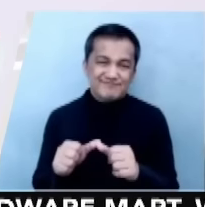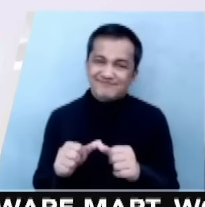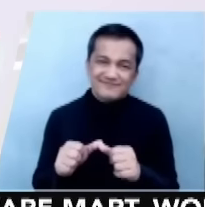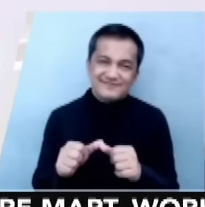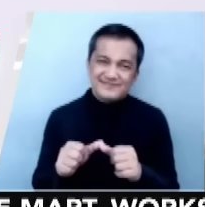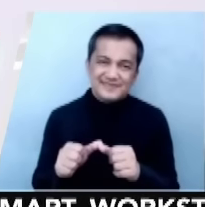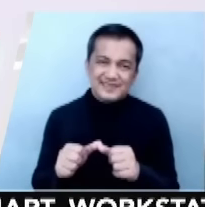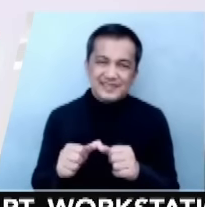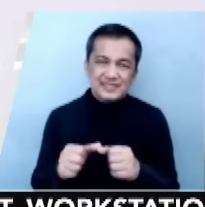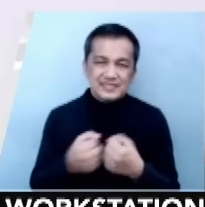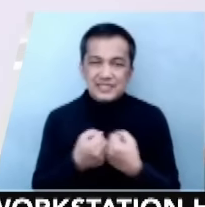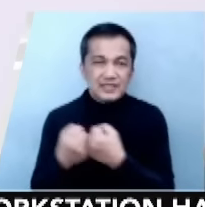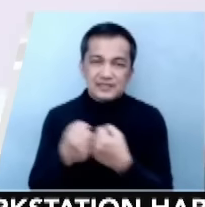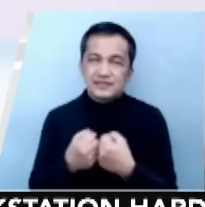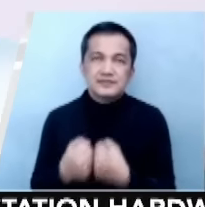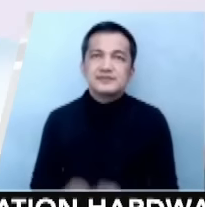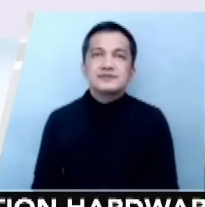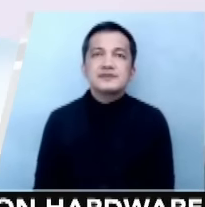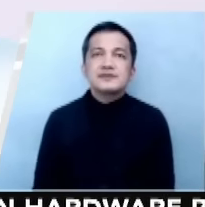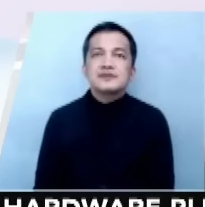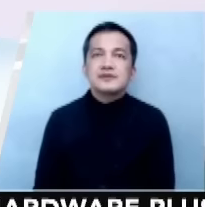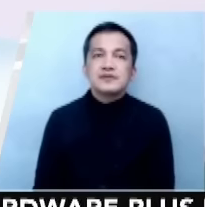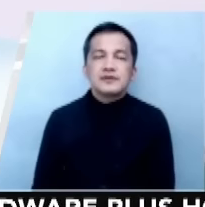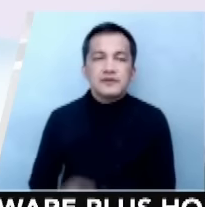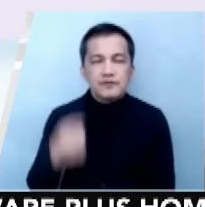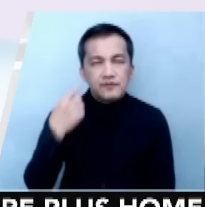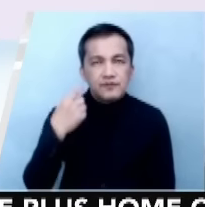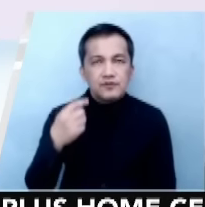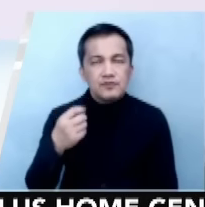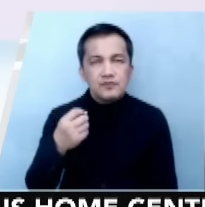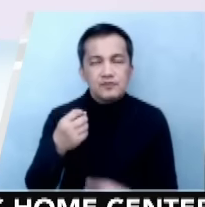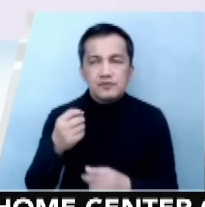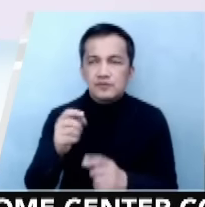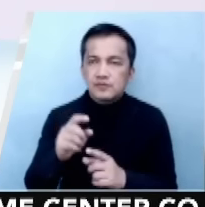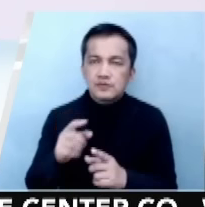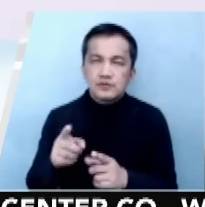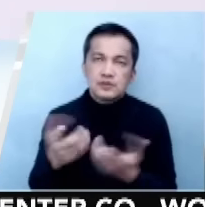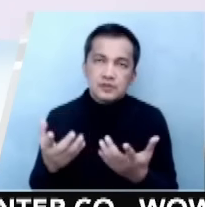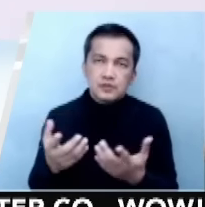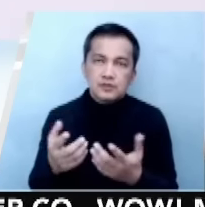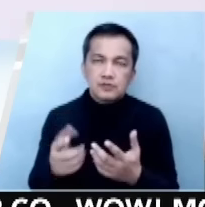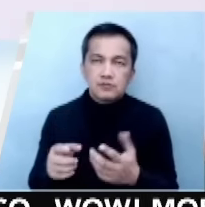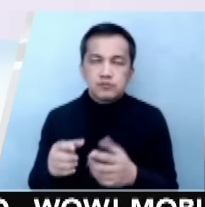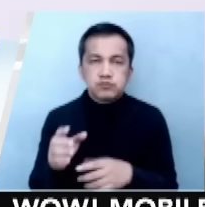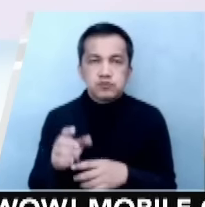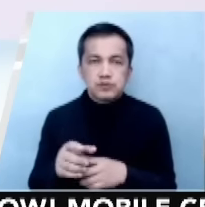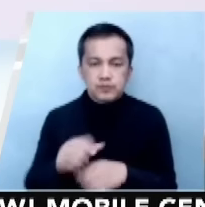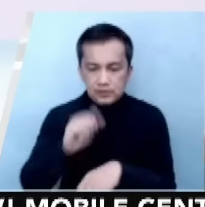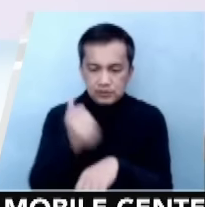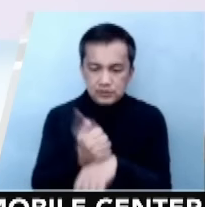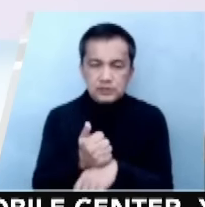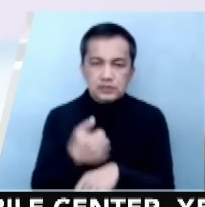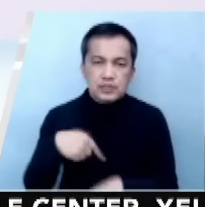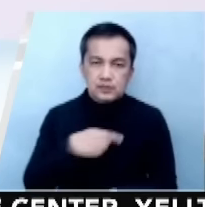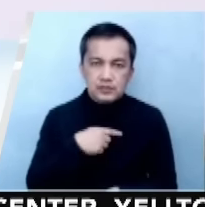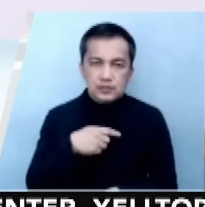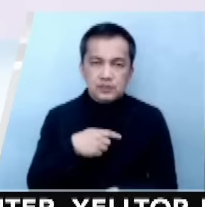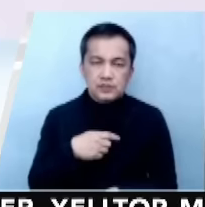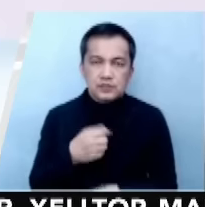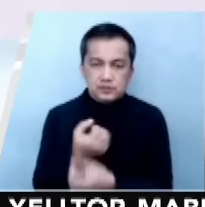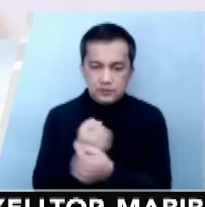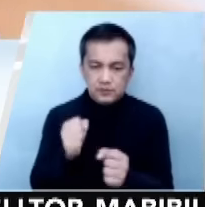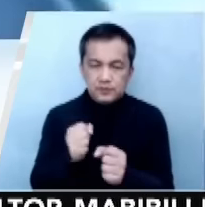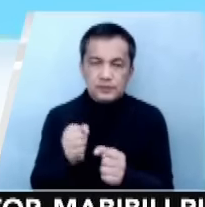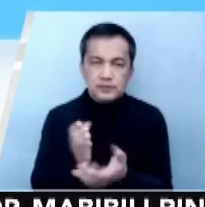struggle for presence and for assertion of sovereign rights in the area. So you will have to expect these things